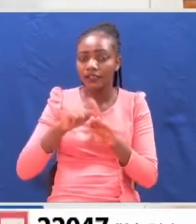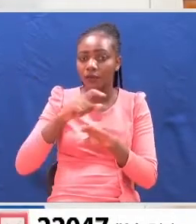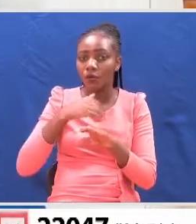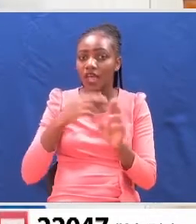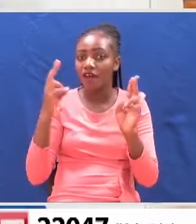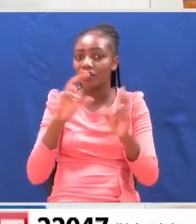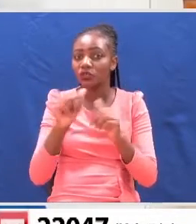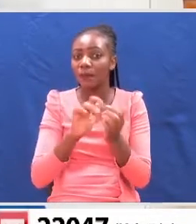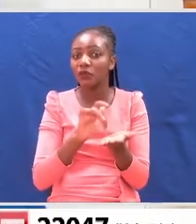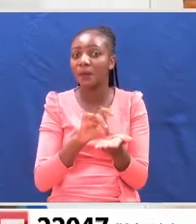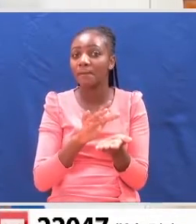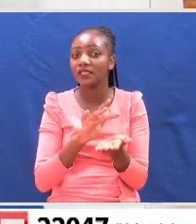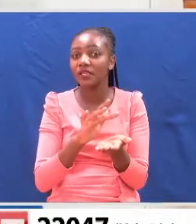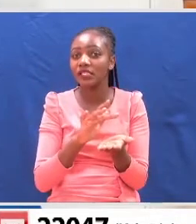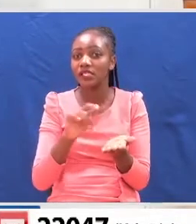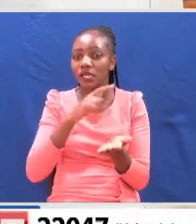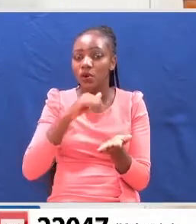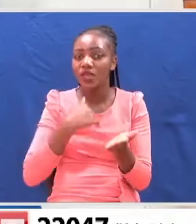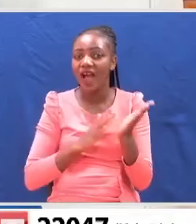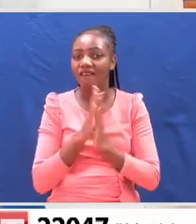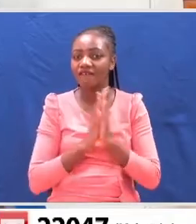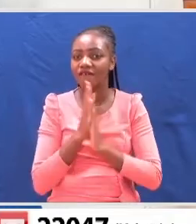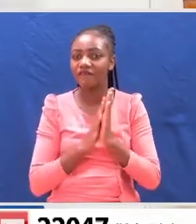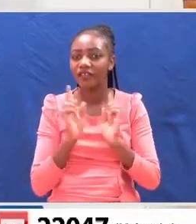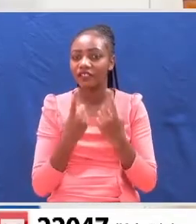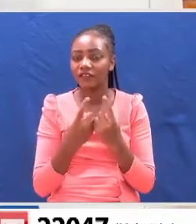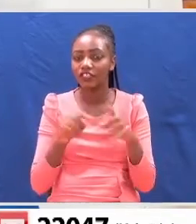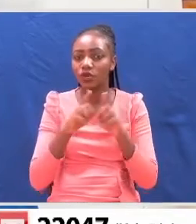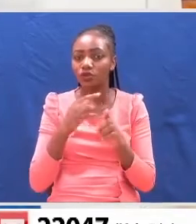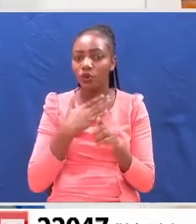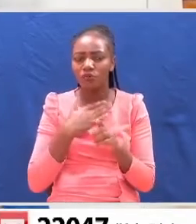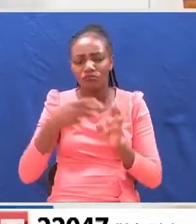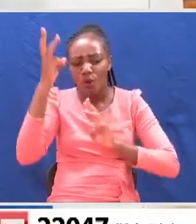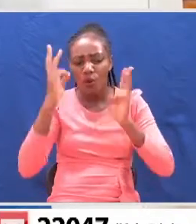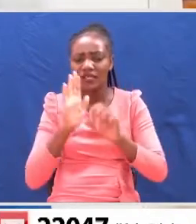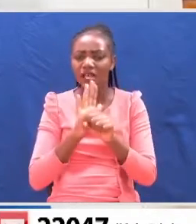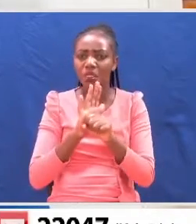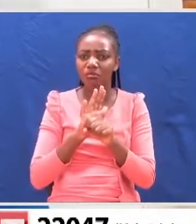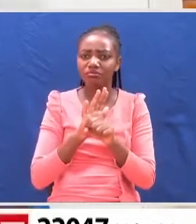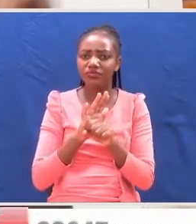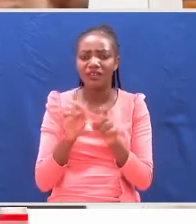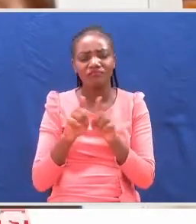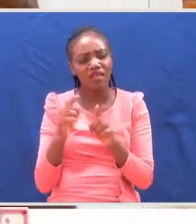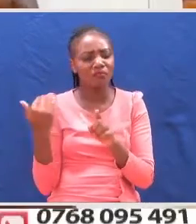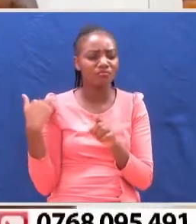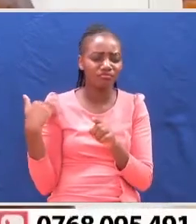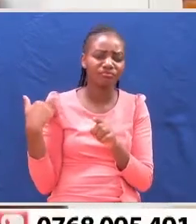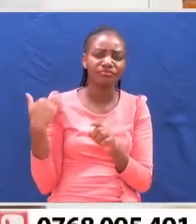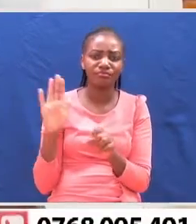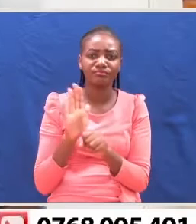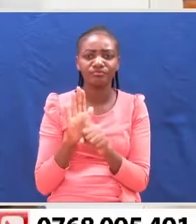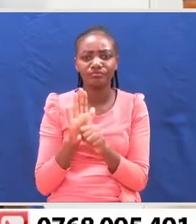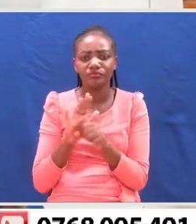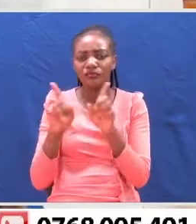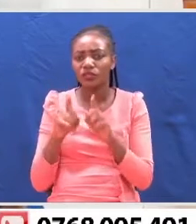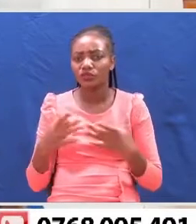impeachment kunakuwa na interests mingi sana, kunakuwa na tension, kunakuwa na unajua kuna